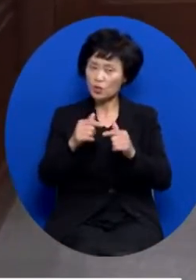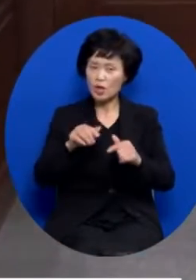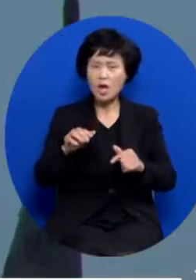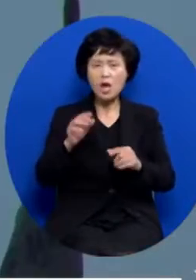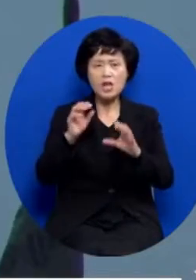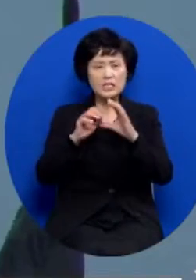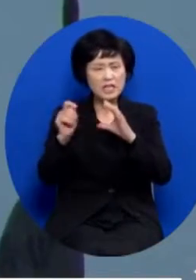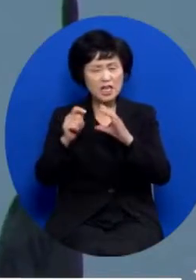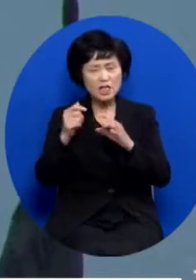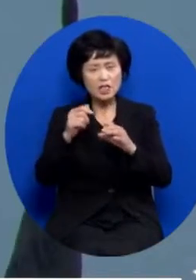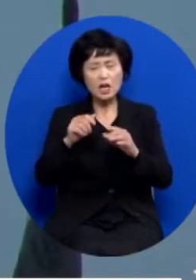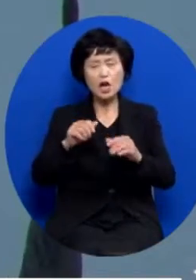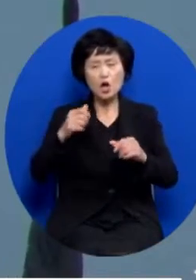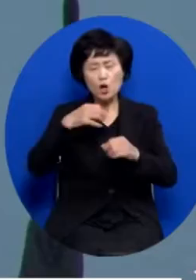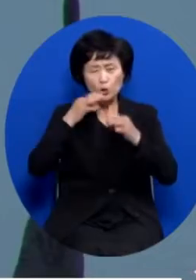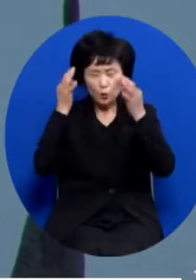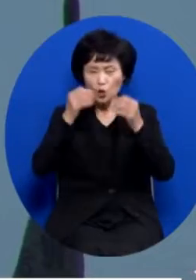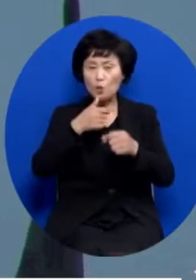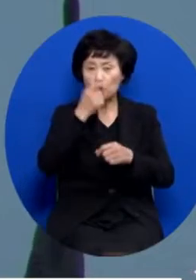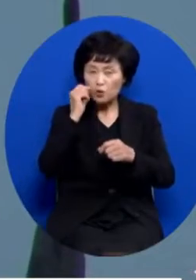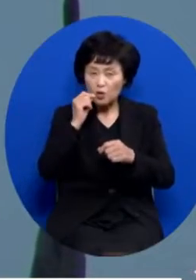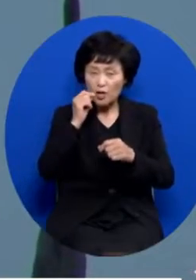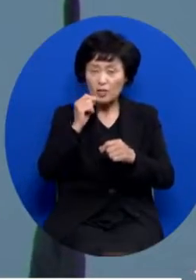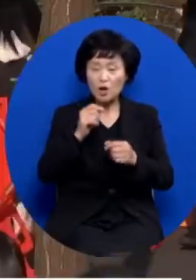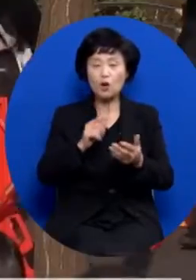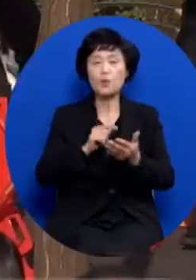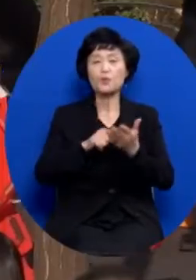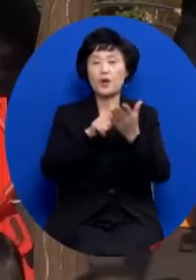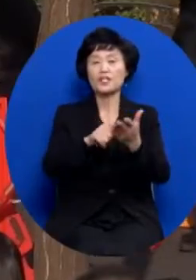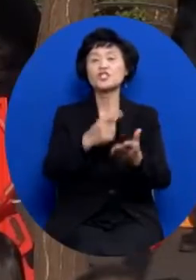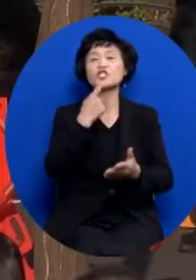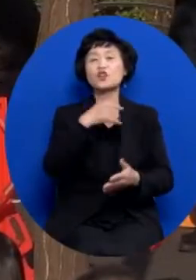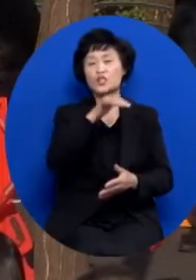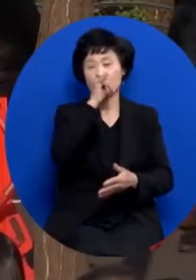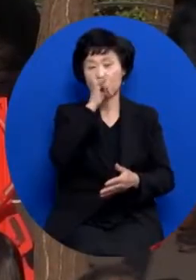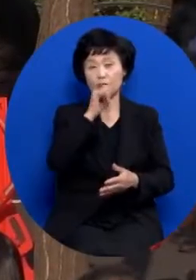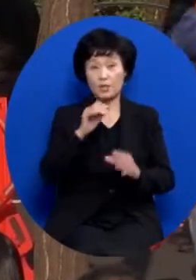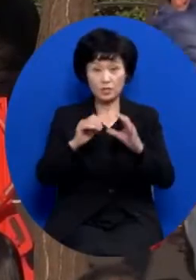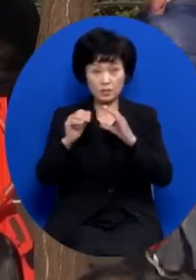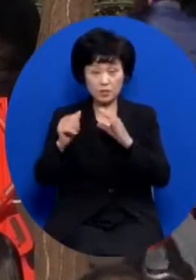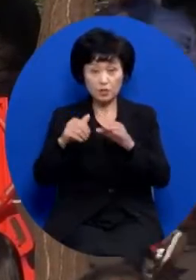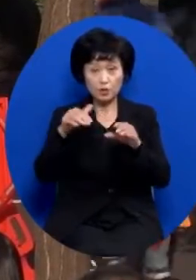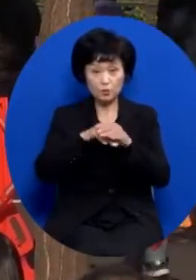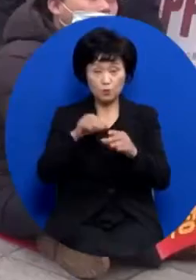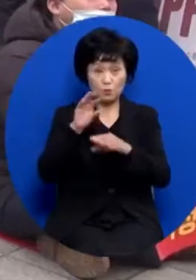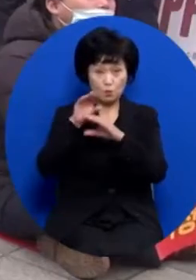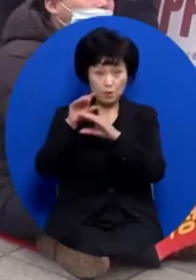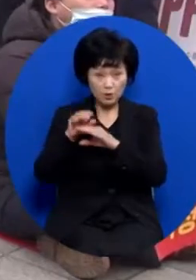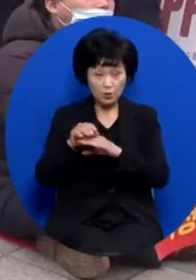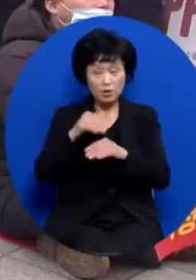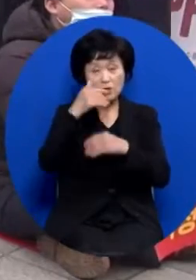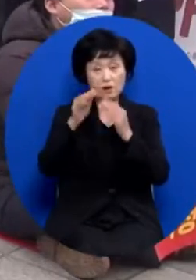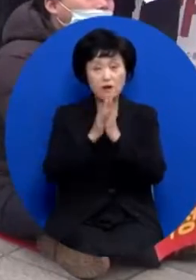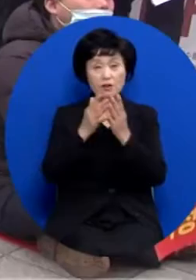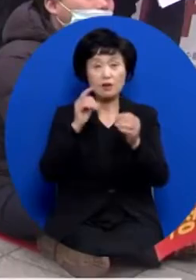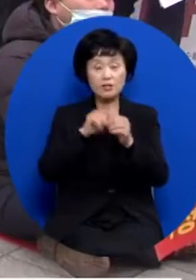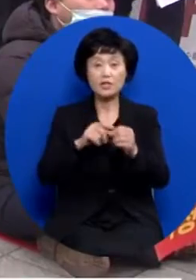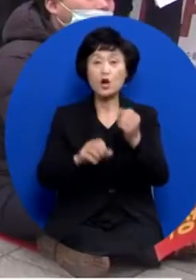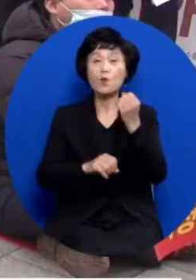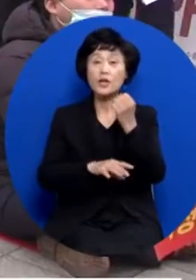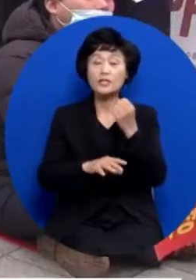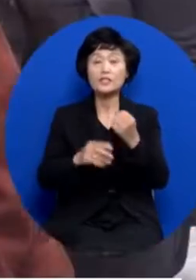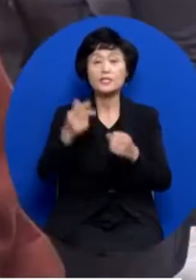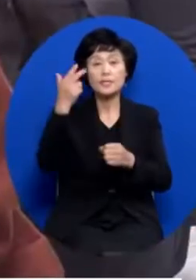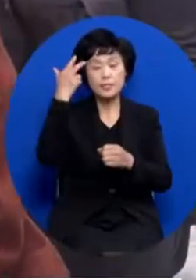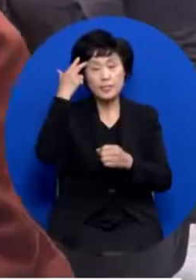부족하다며 법정 제재, 주의를 결정한 바 있습니다. CTS는 종교방송으로서 성경적 가치관 등 신념을